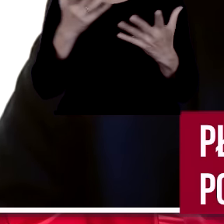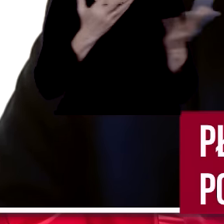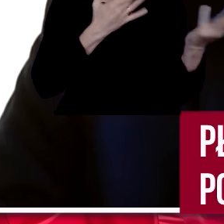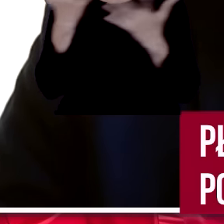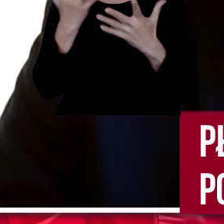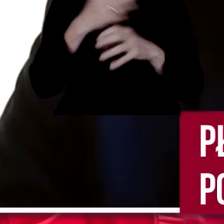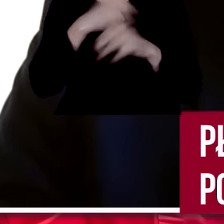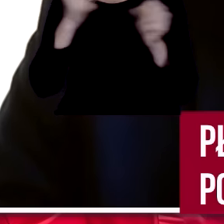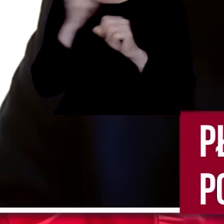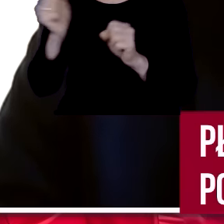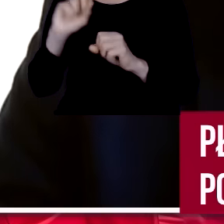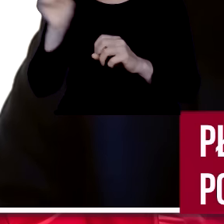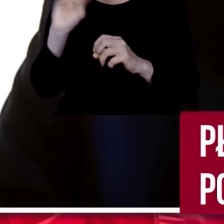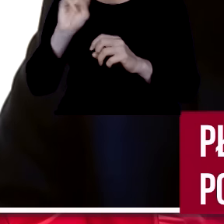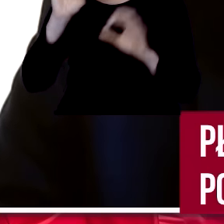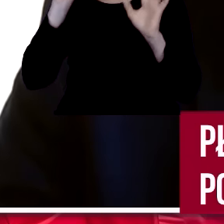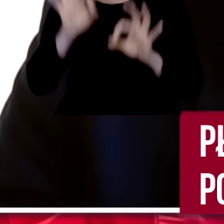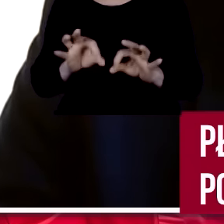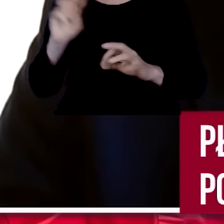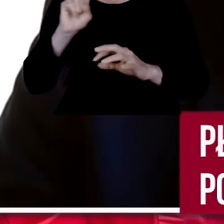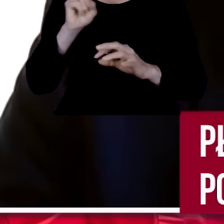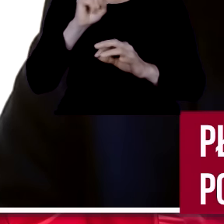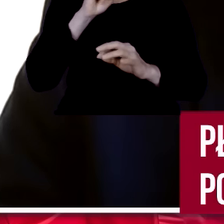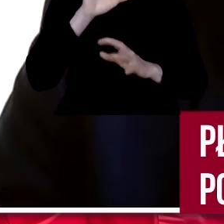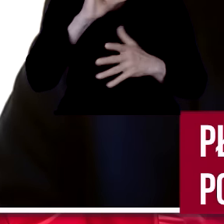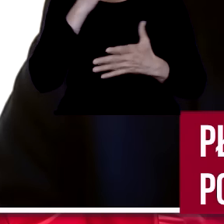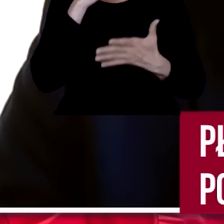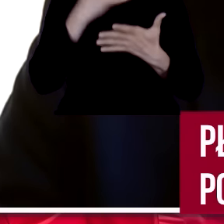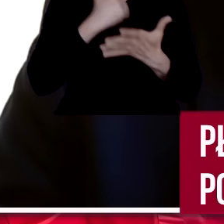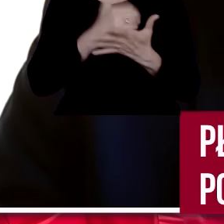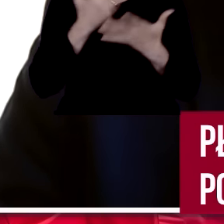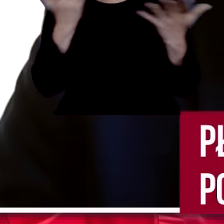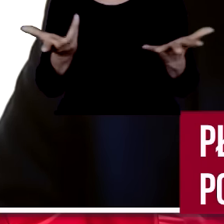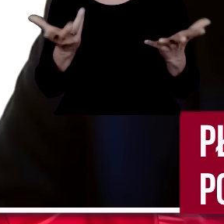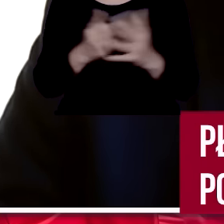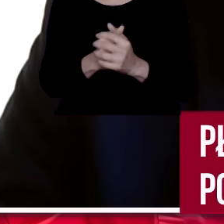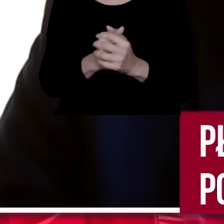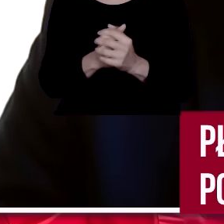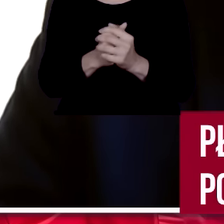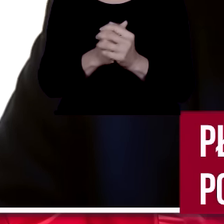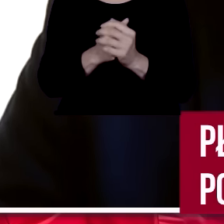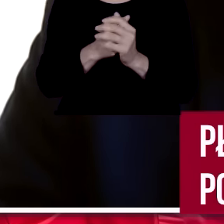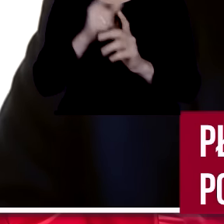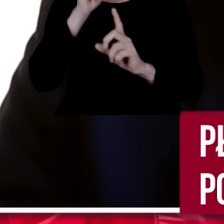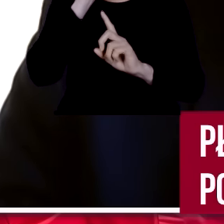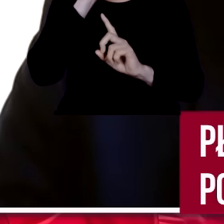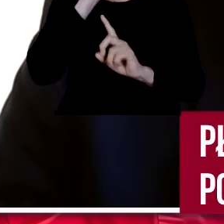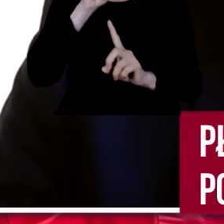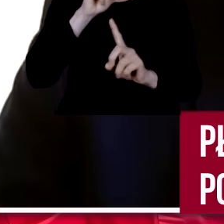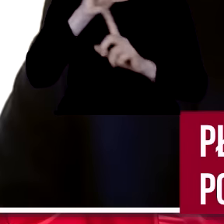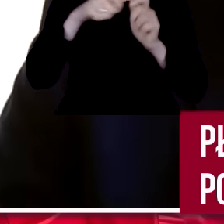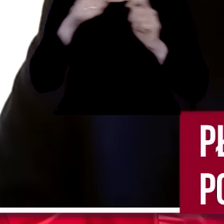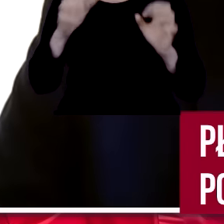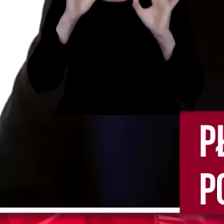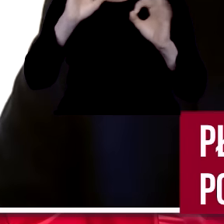stoi kto na tym korzysta Czy ktoś na tym korzysta nikt śledztw nie potrafi rzeczywisty sposób realny rozwiązać No i